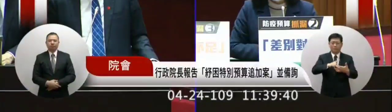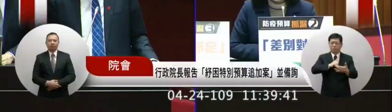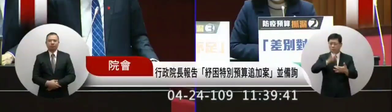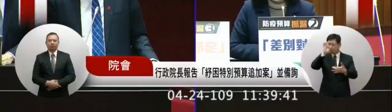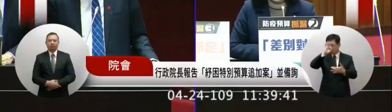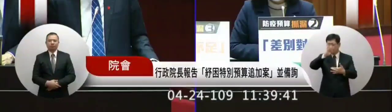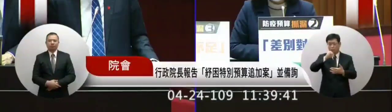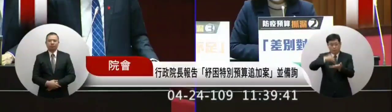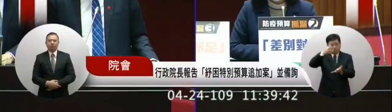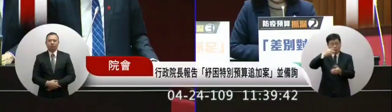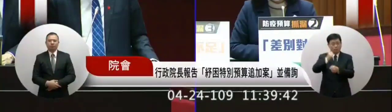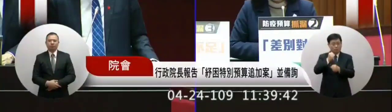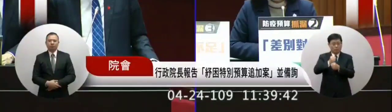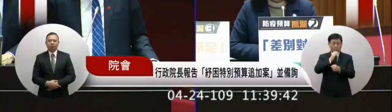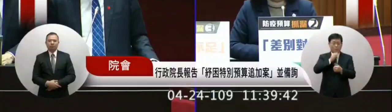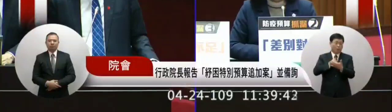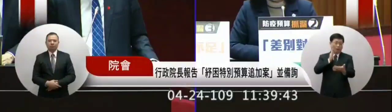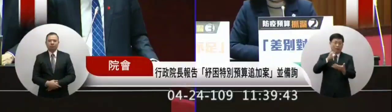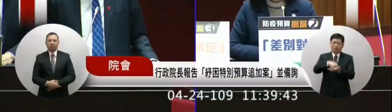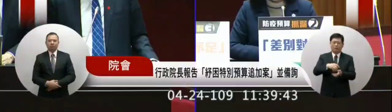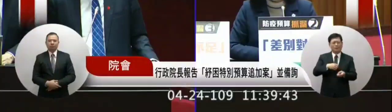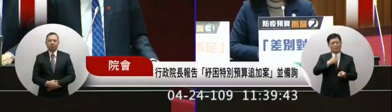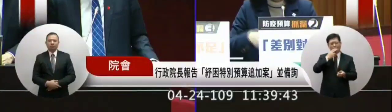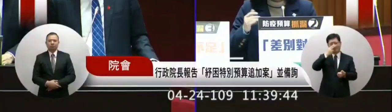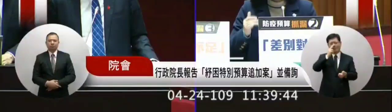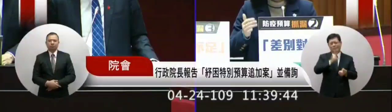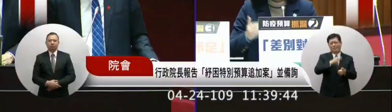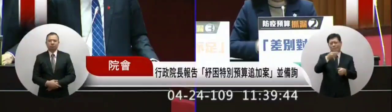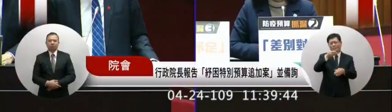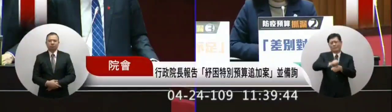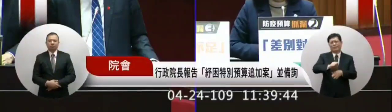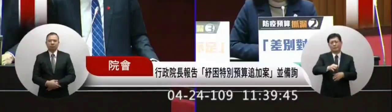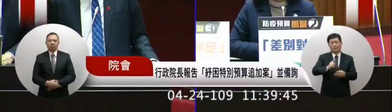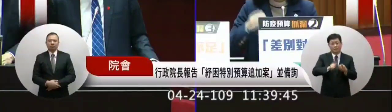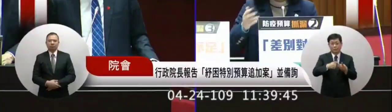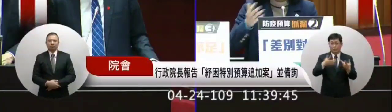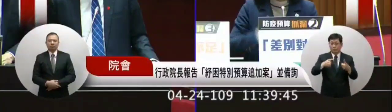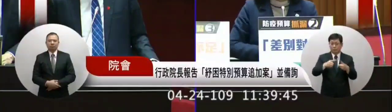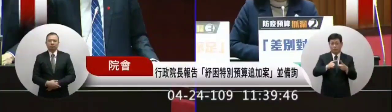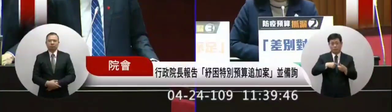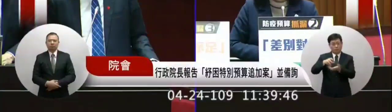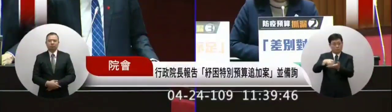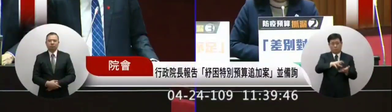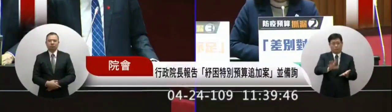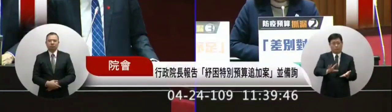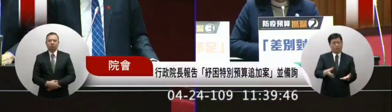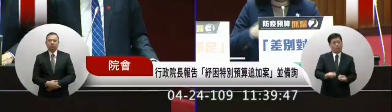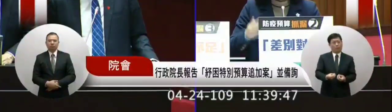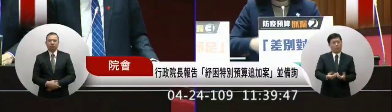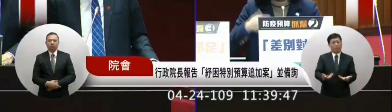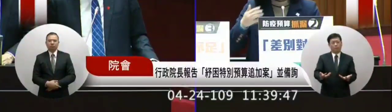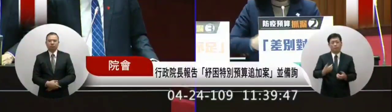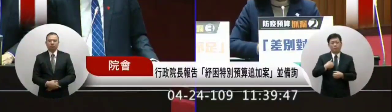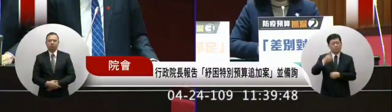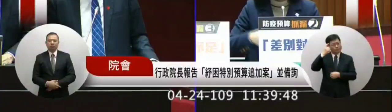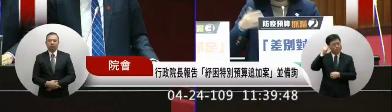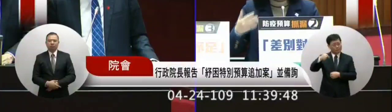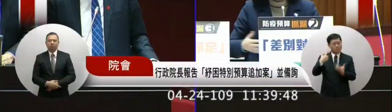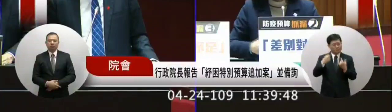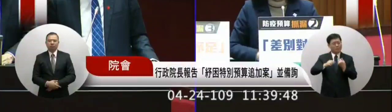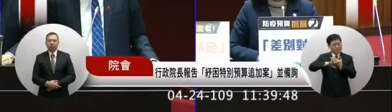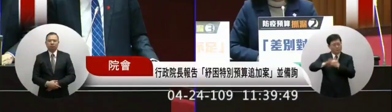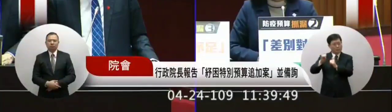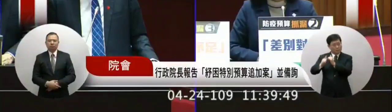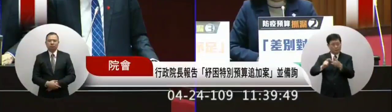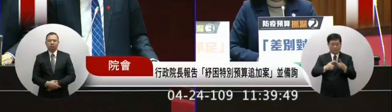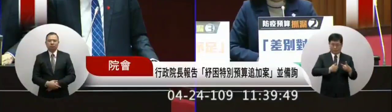这个3次求职被拒绝证明，是不是强人所难？第二个，很多人不愿意开立这个证明给你嘛，所以我想实务上